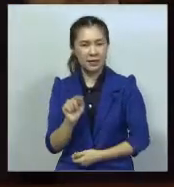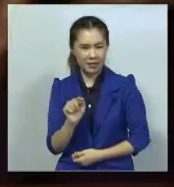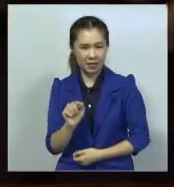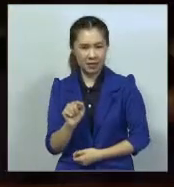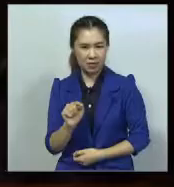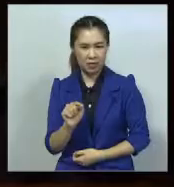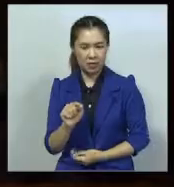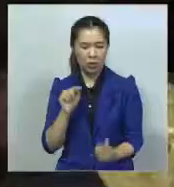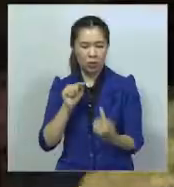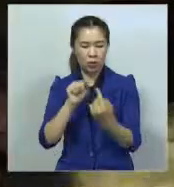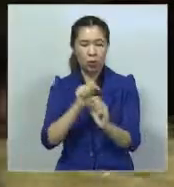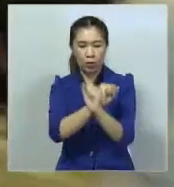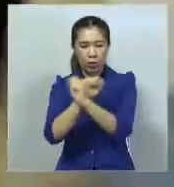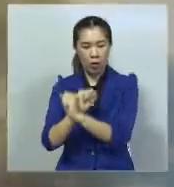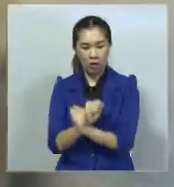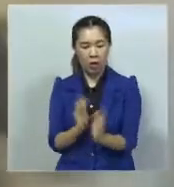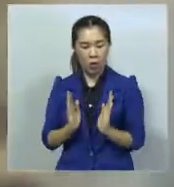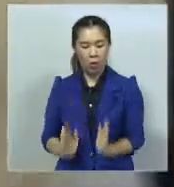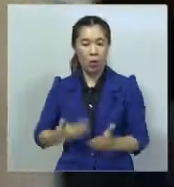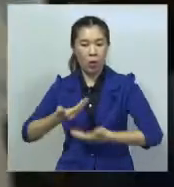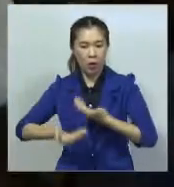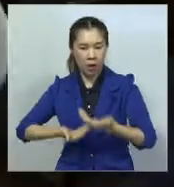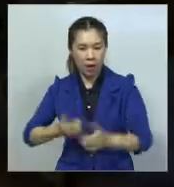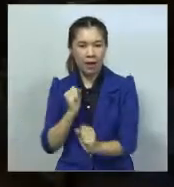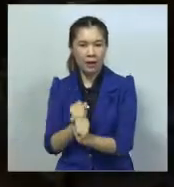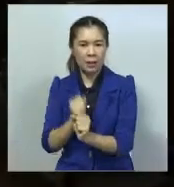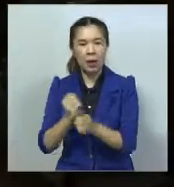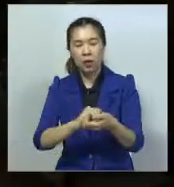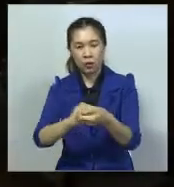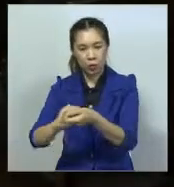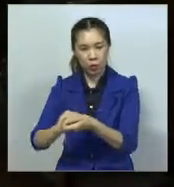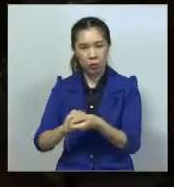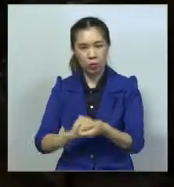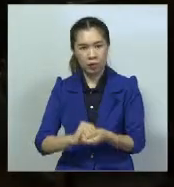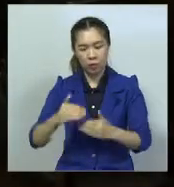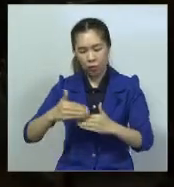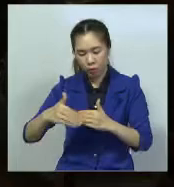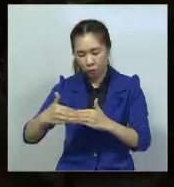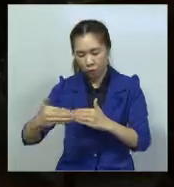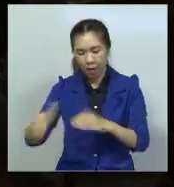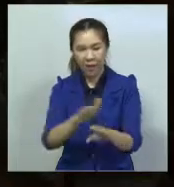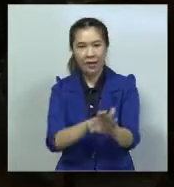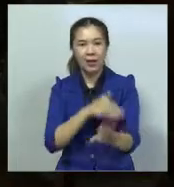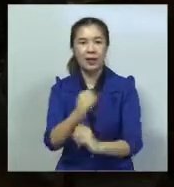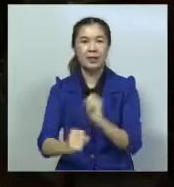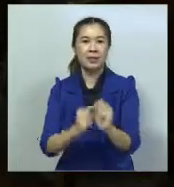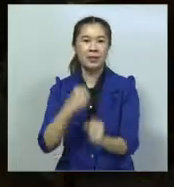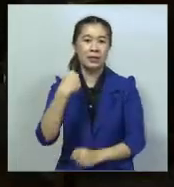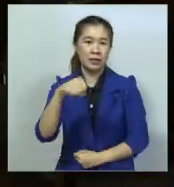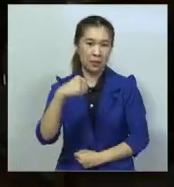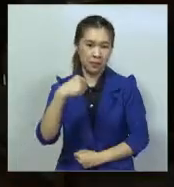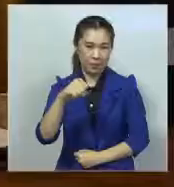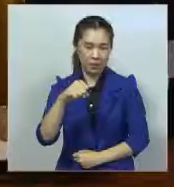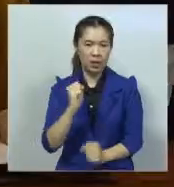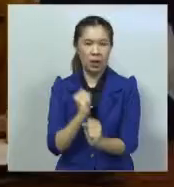เป็นการต่อต้านการค้ามนุษย์เราจะร่วมมือกันทำงานเป็นการดำเนินการในระยะเวลา10ปีและต้องดำเนินการ